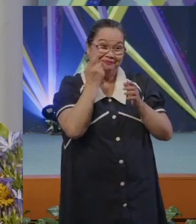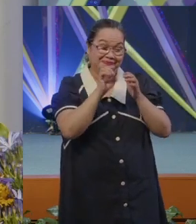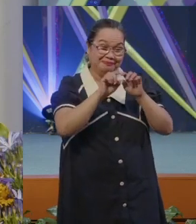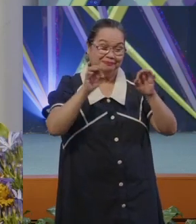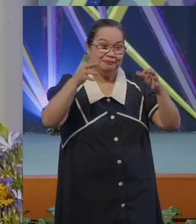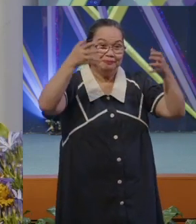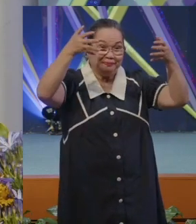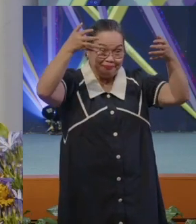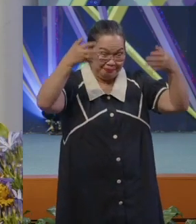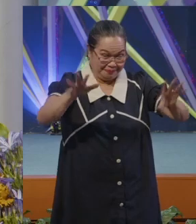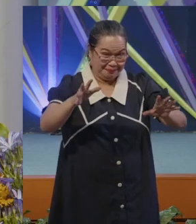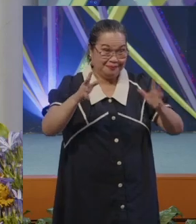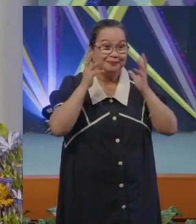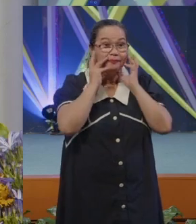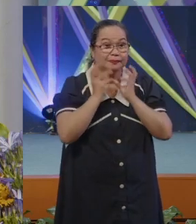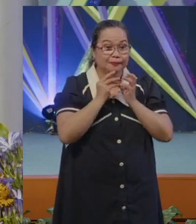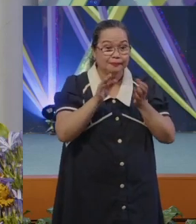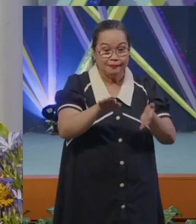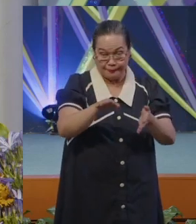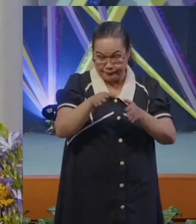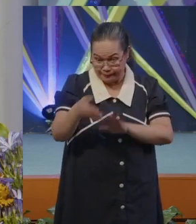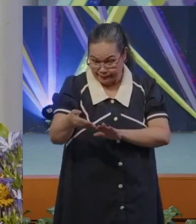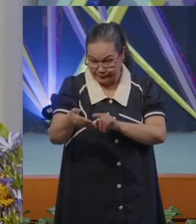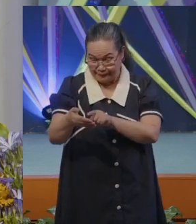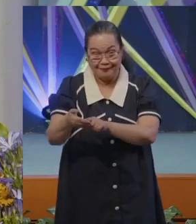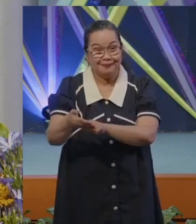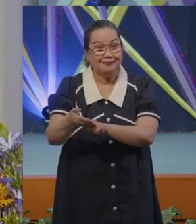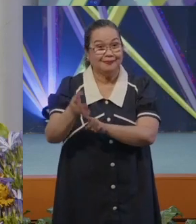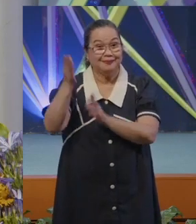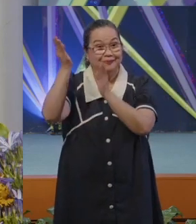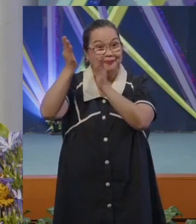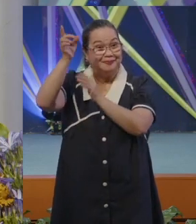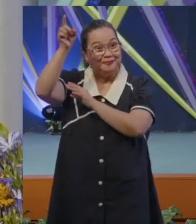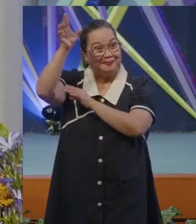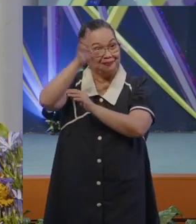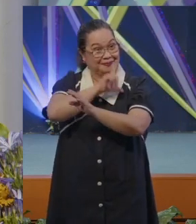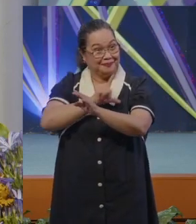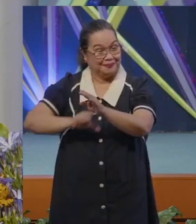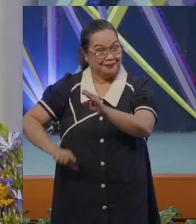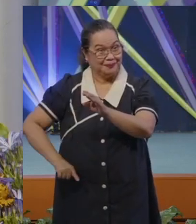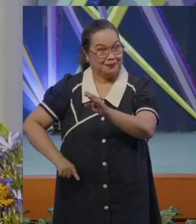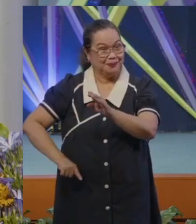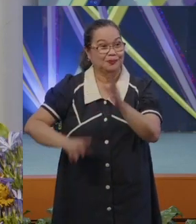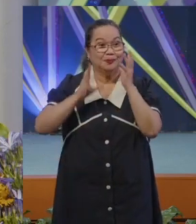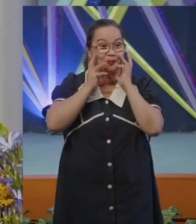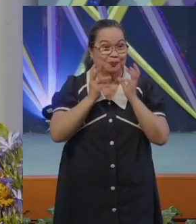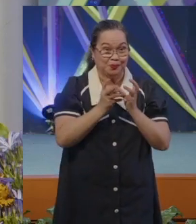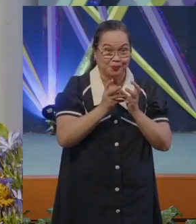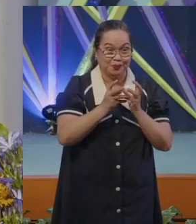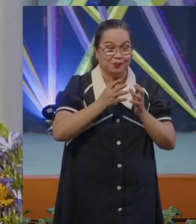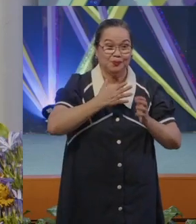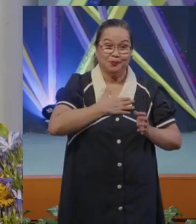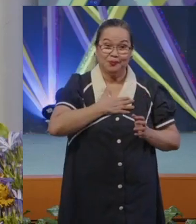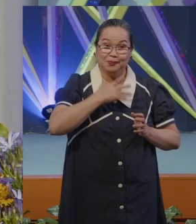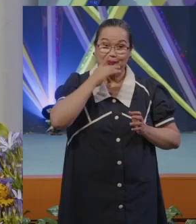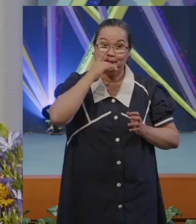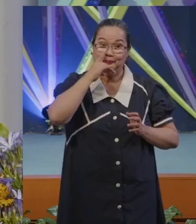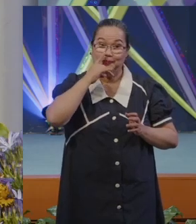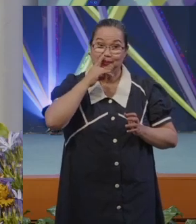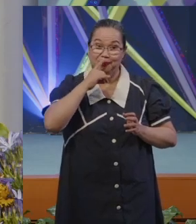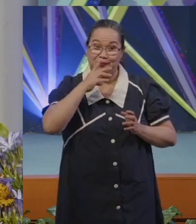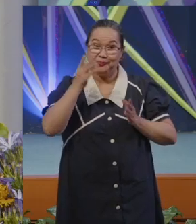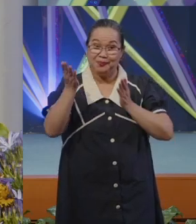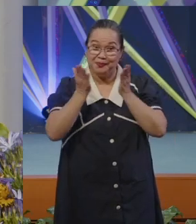After the death of Moses, the servant of the Lord, sabi niya sa verse 2, Moses, my servant, is